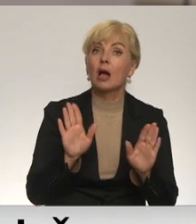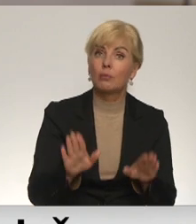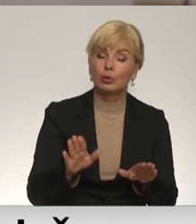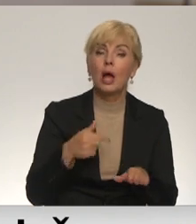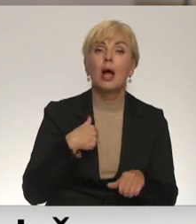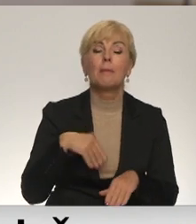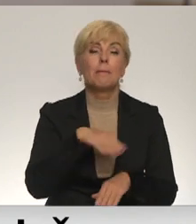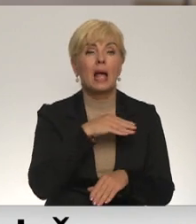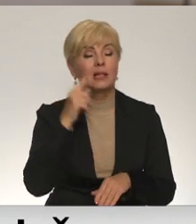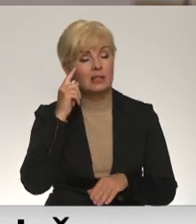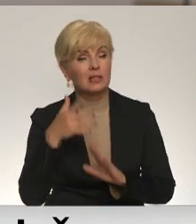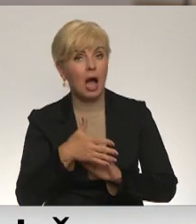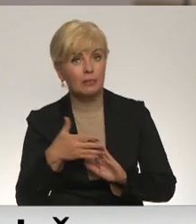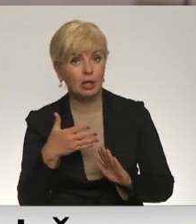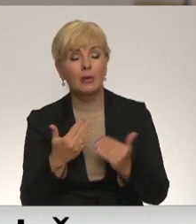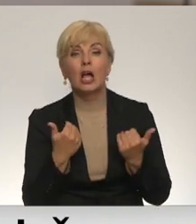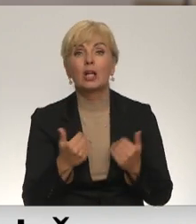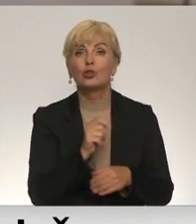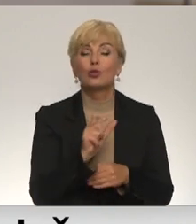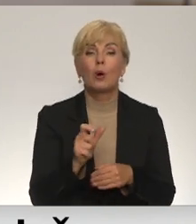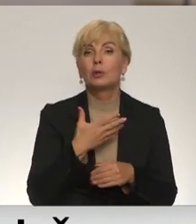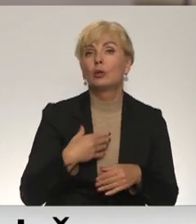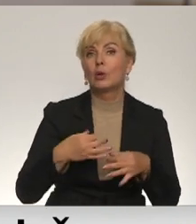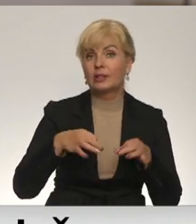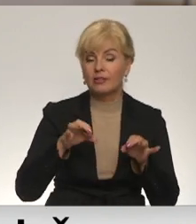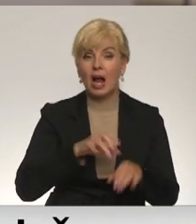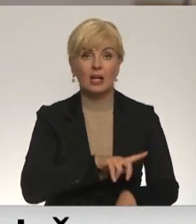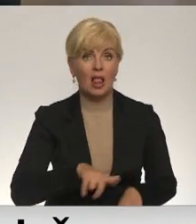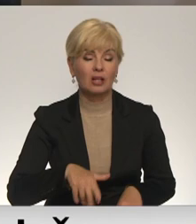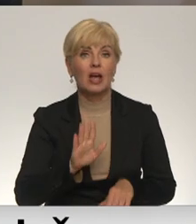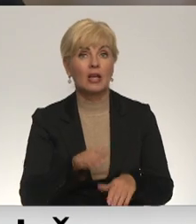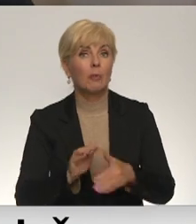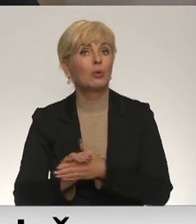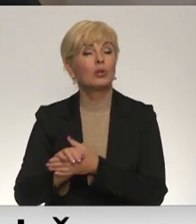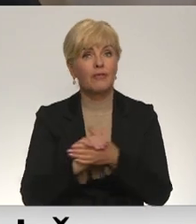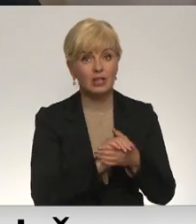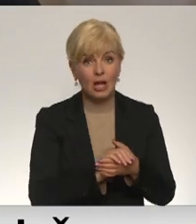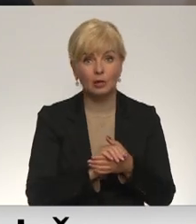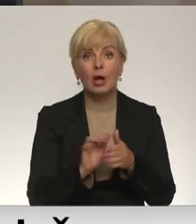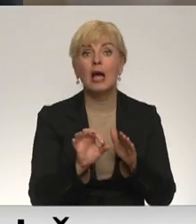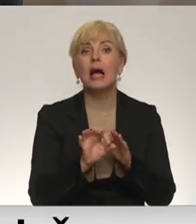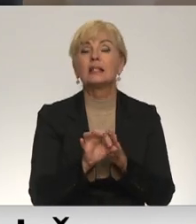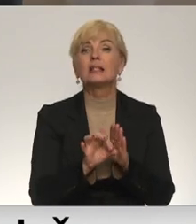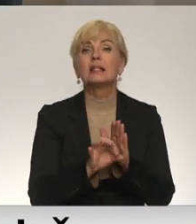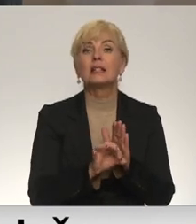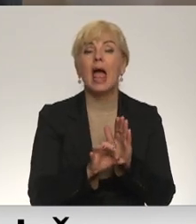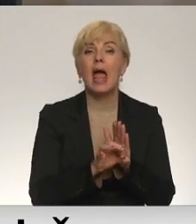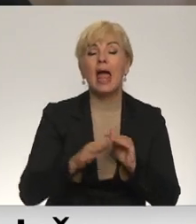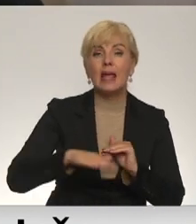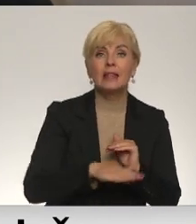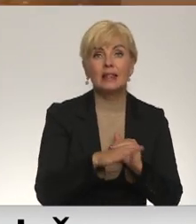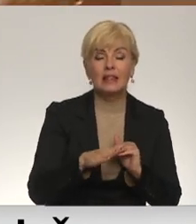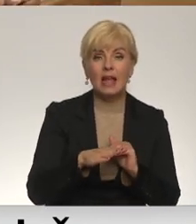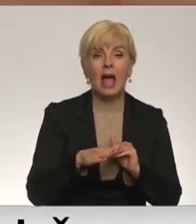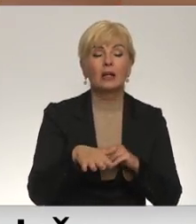mēs saprotam, ka mums šobrīd ir ļoti svarīgi Latvijā būt vienotiem. Skeiteri Artūrs un Edvards stāsta, publika viņu pulkā